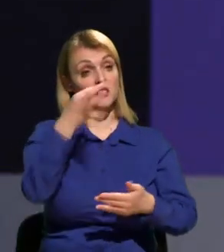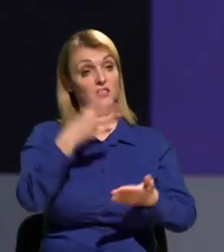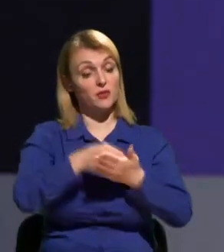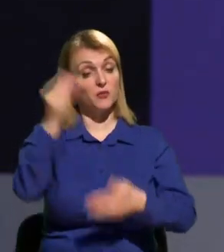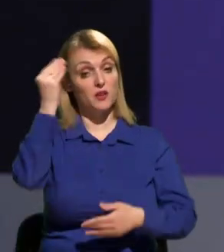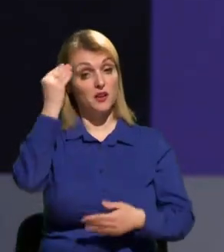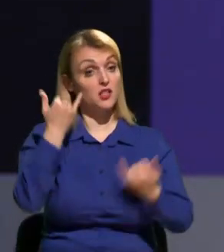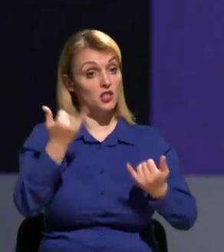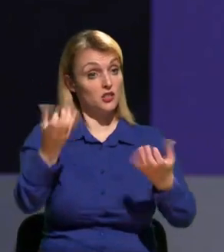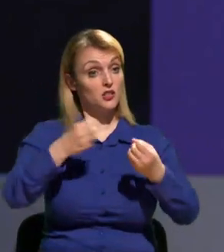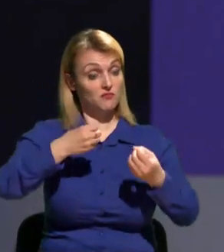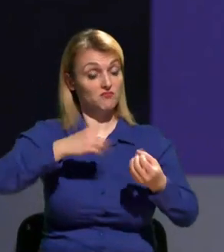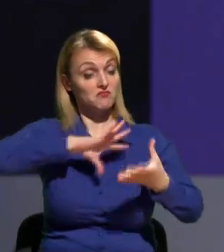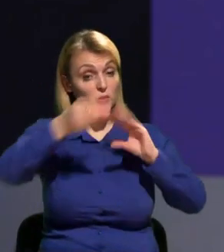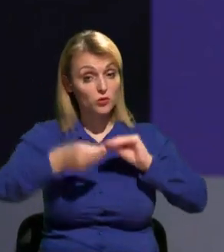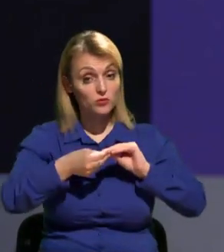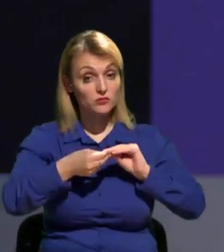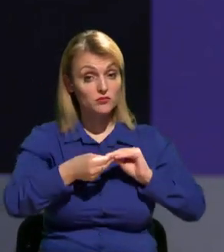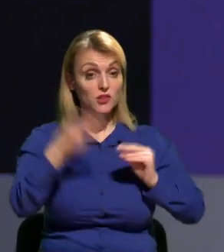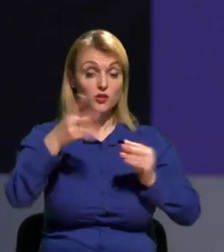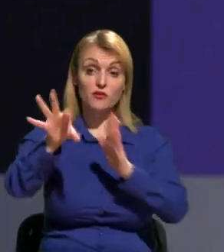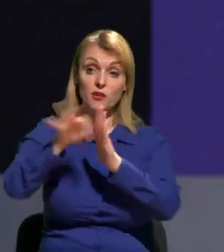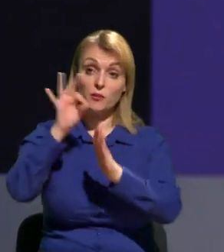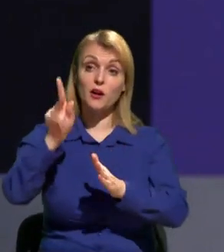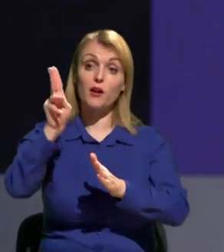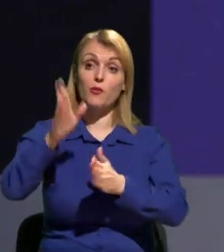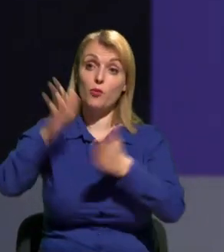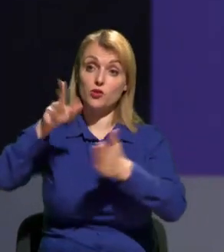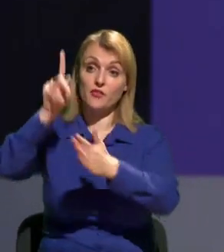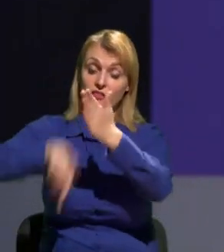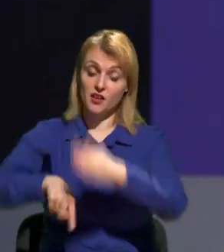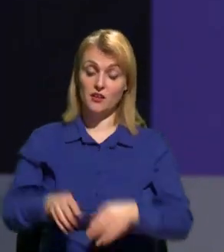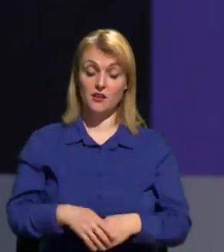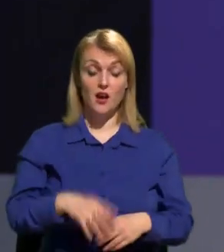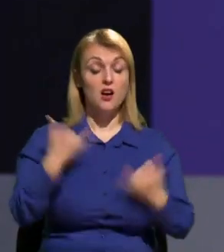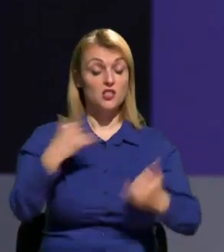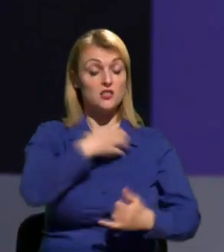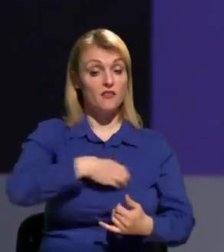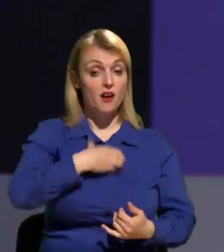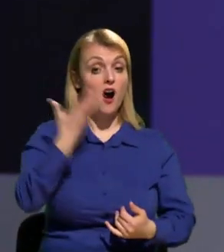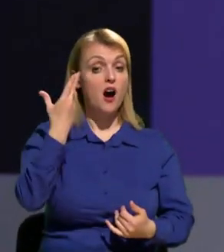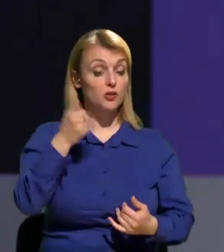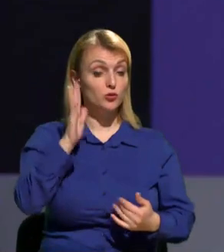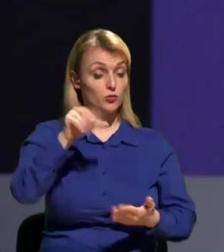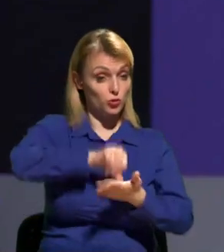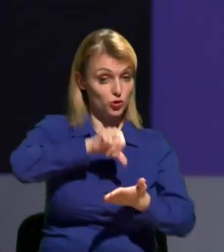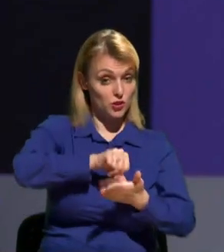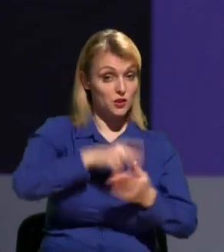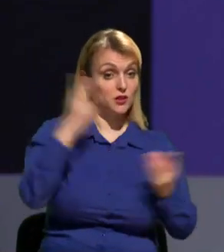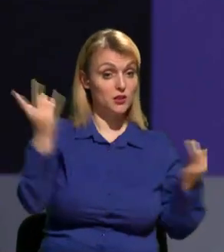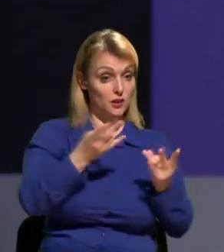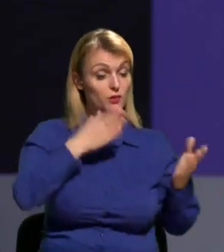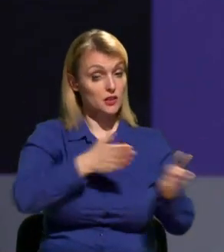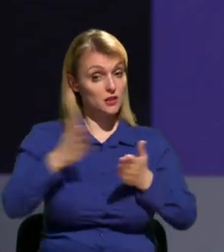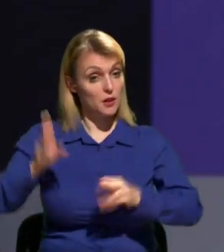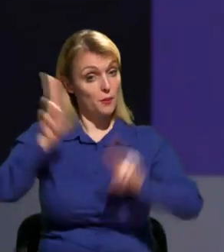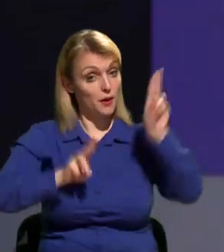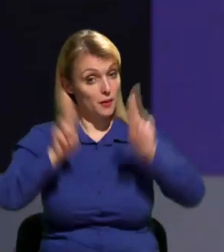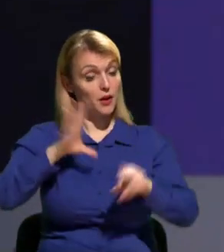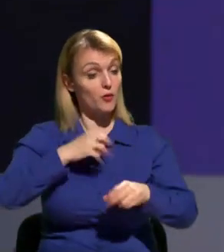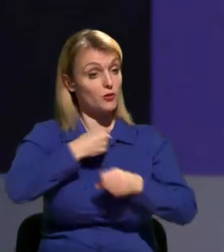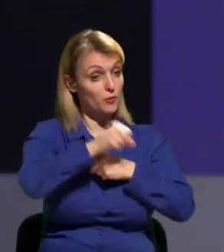alegem cel care ne inspiră cea mai mare încredere. De asemenea, este foarte important atunci când mergem la vot să respectăm regulile impuse